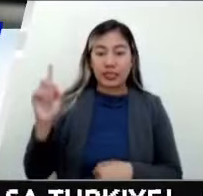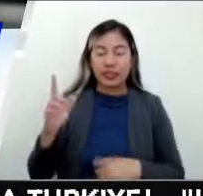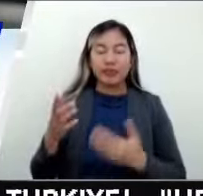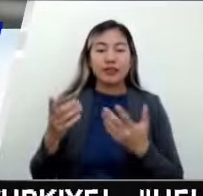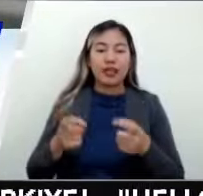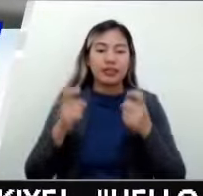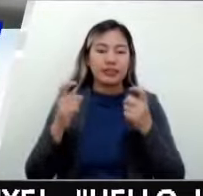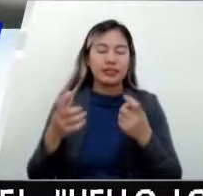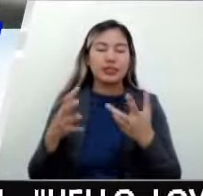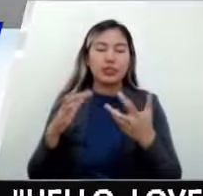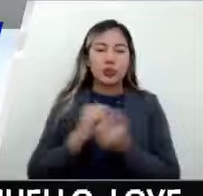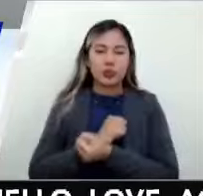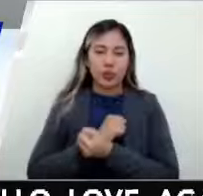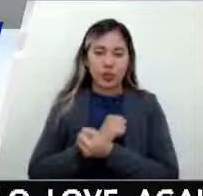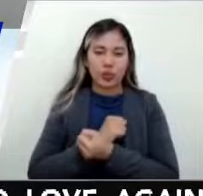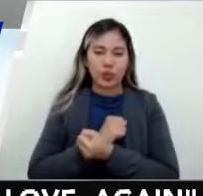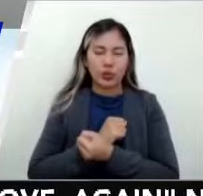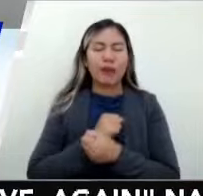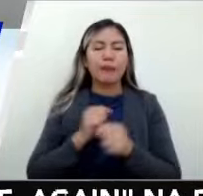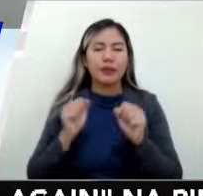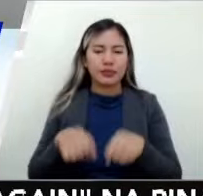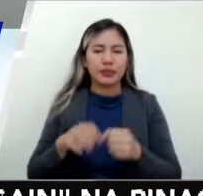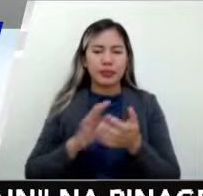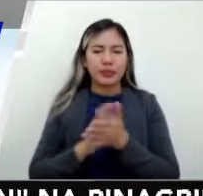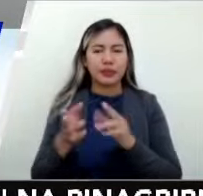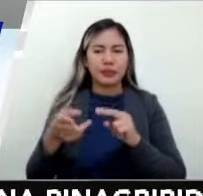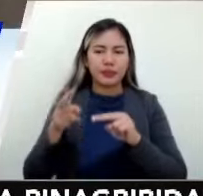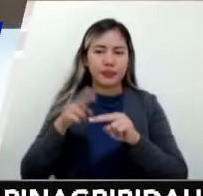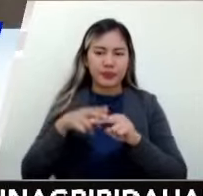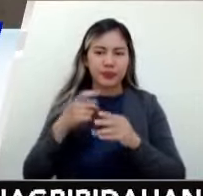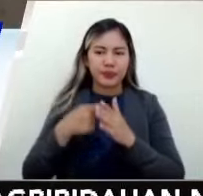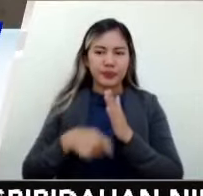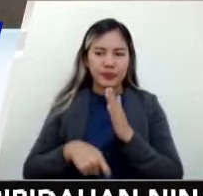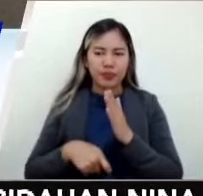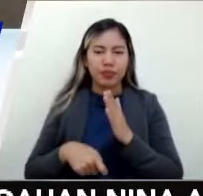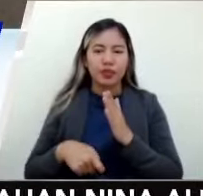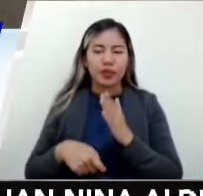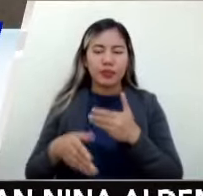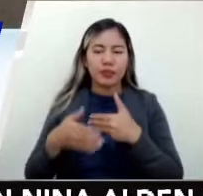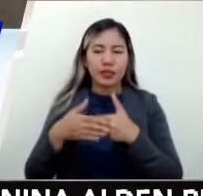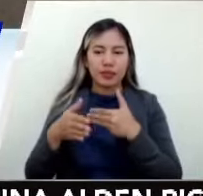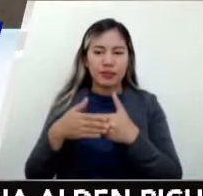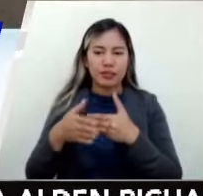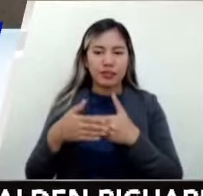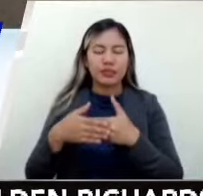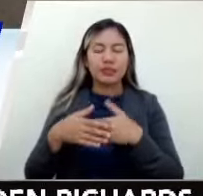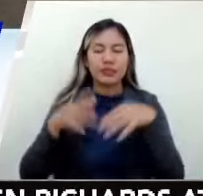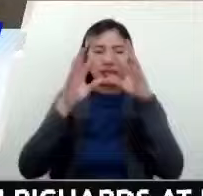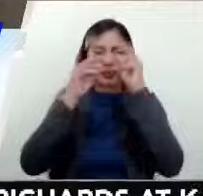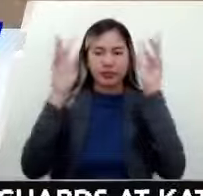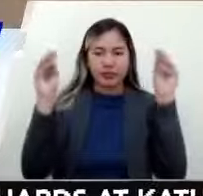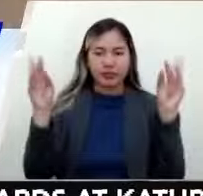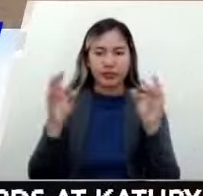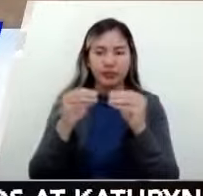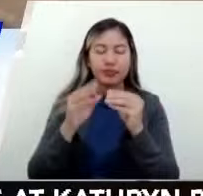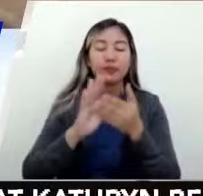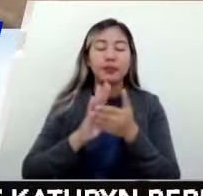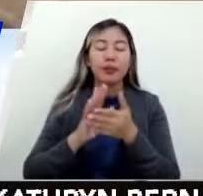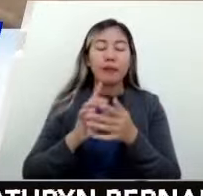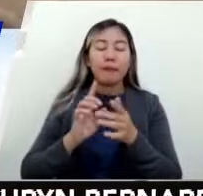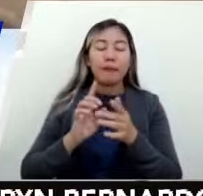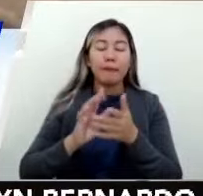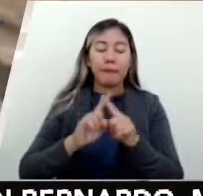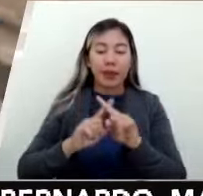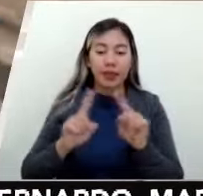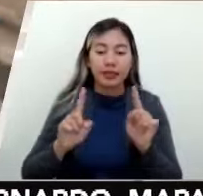negosyante. Posible pa raw tumaas ang demand niyan habang papalapit ang Pasko. Pero bumaba ng 10 piso ang kada tray